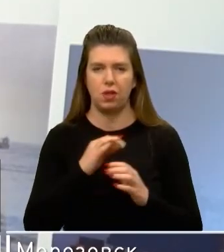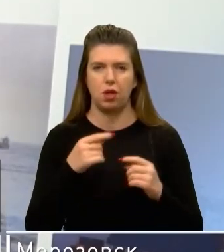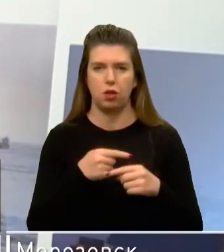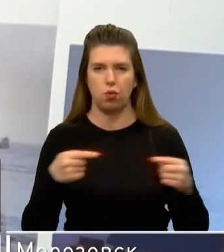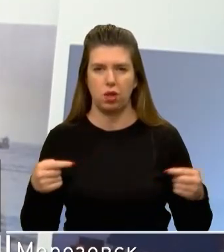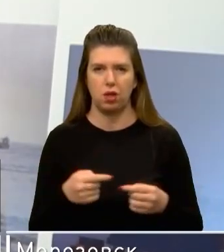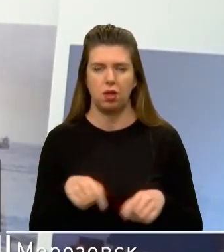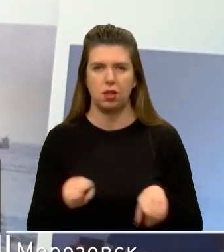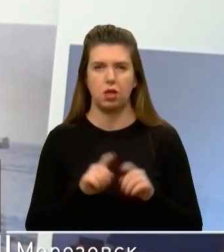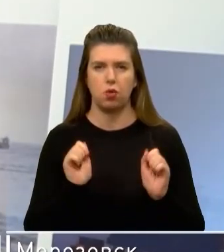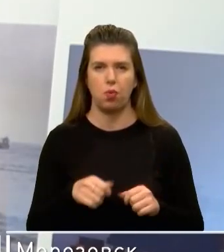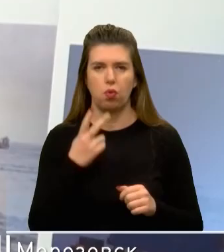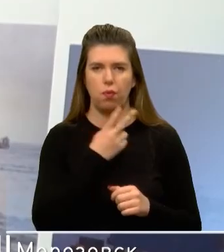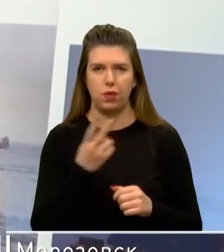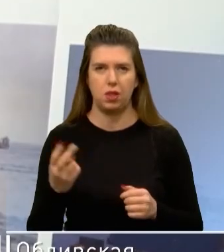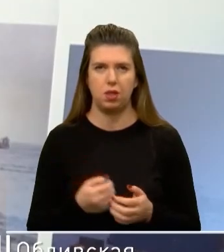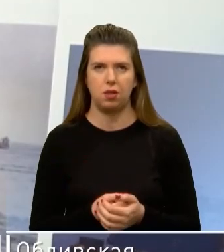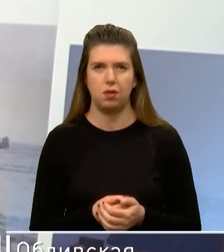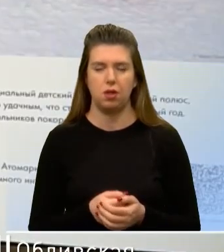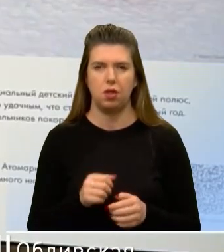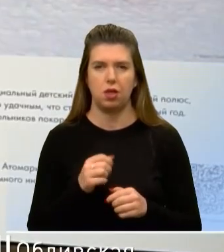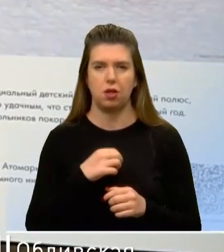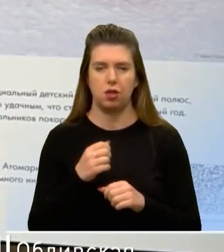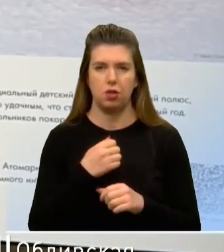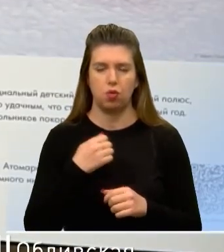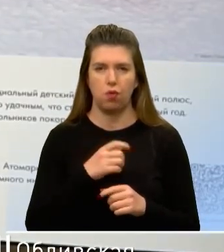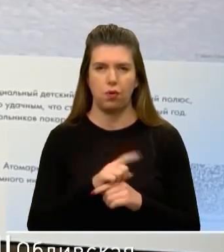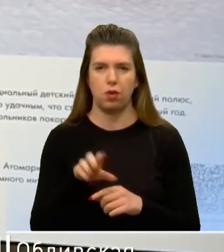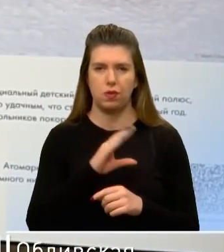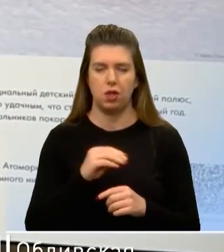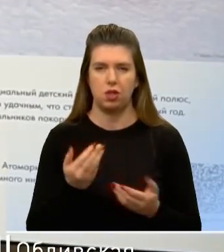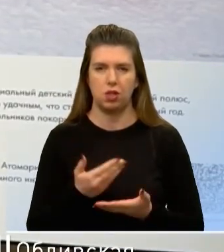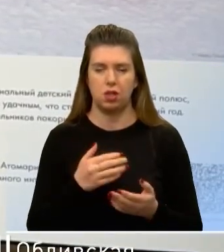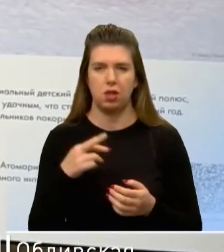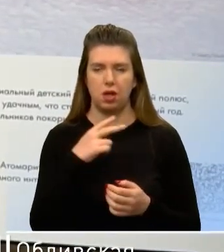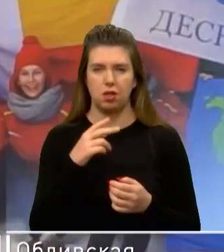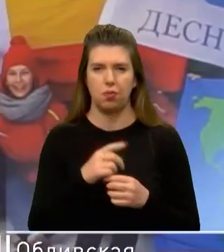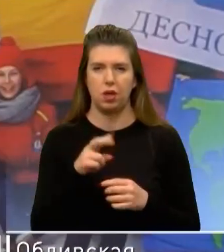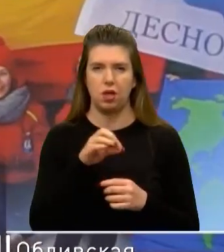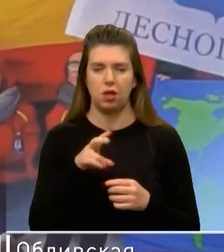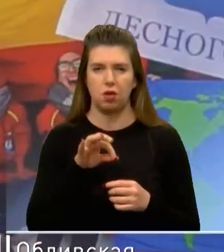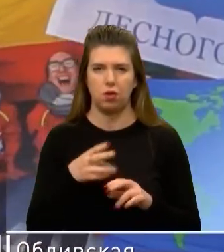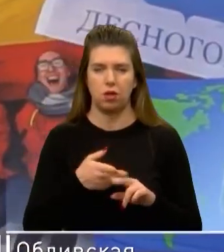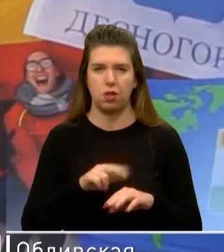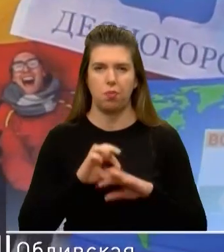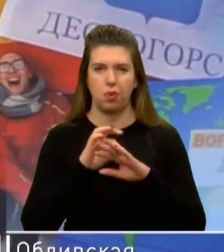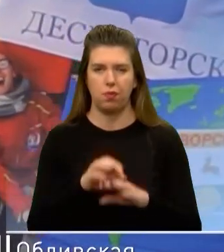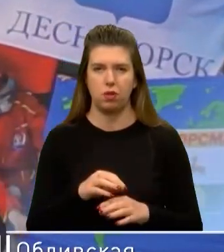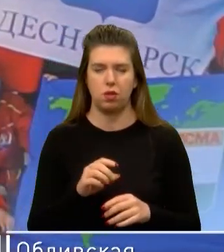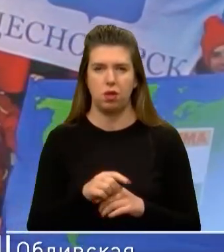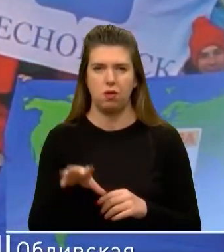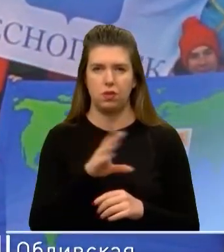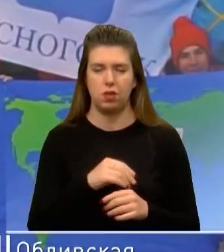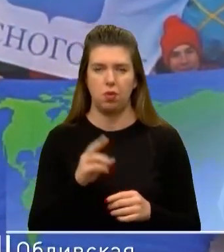других и также могут увидеть суровые рабочие будни атомных ледоколов которые проводят торговые